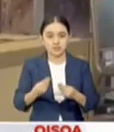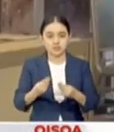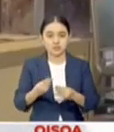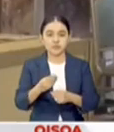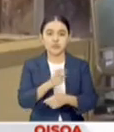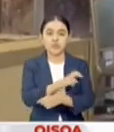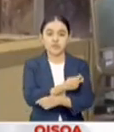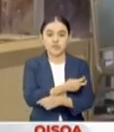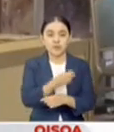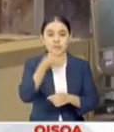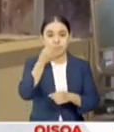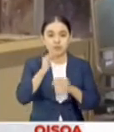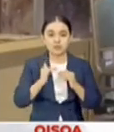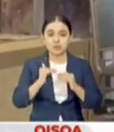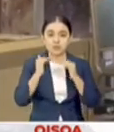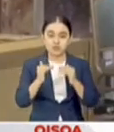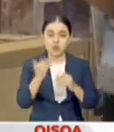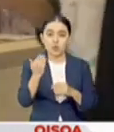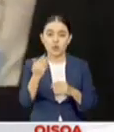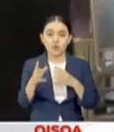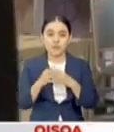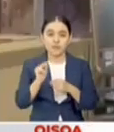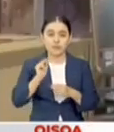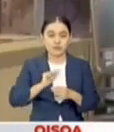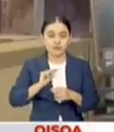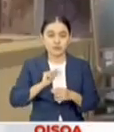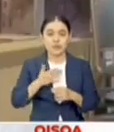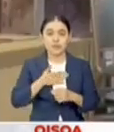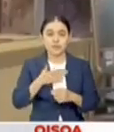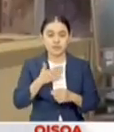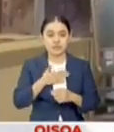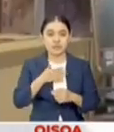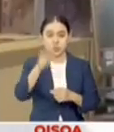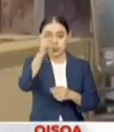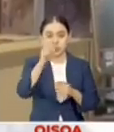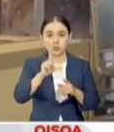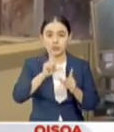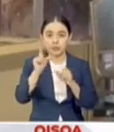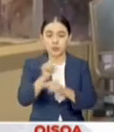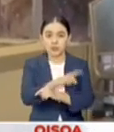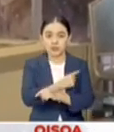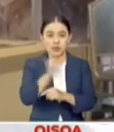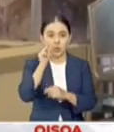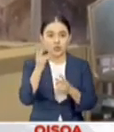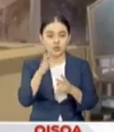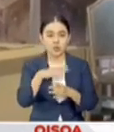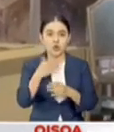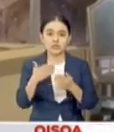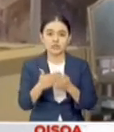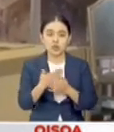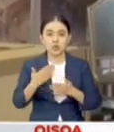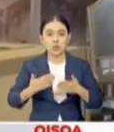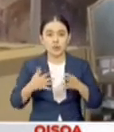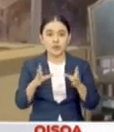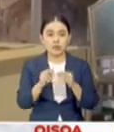Vrachlarimizni malakasini oshirish, ular bilan hamkorlikda bizni vrachlarimiz Turkiyaga borib o'rganish kerak bo'lgan yangicha robot